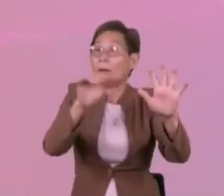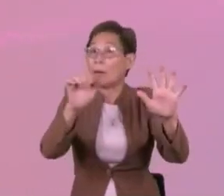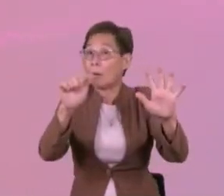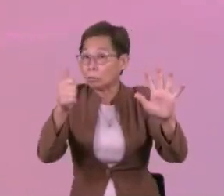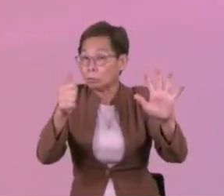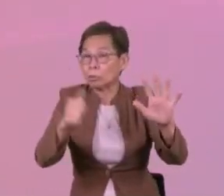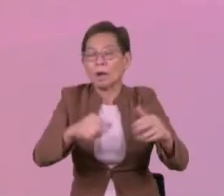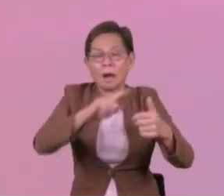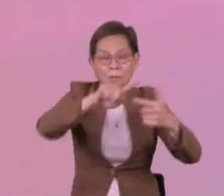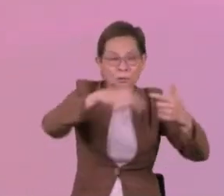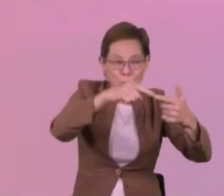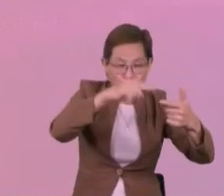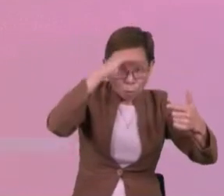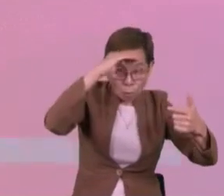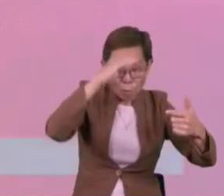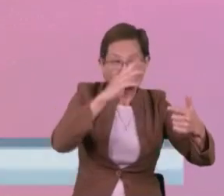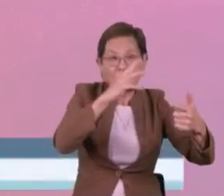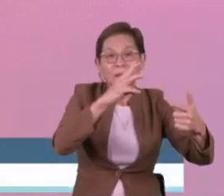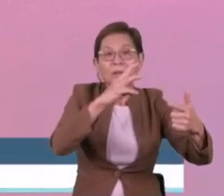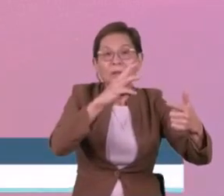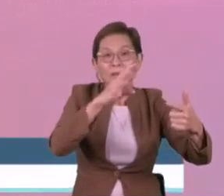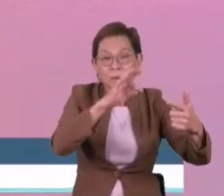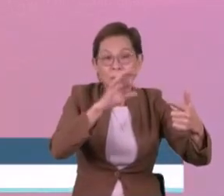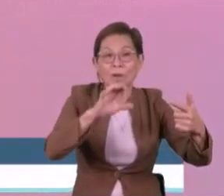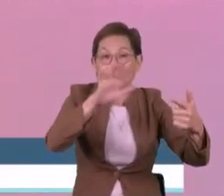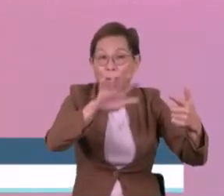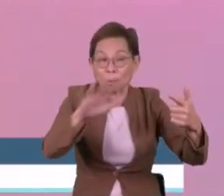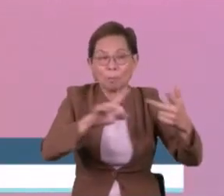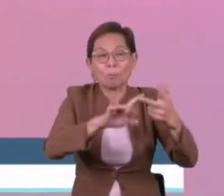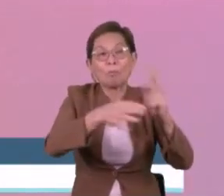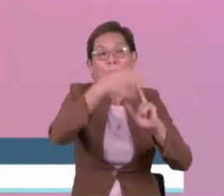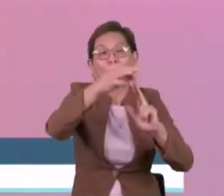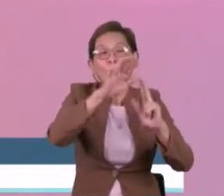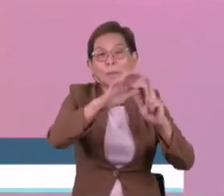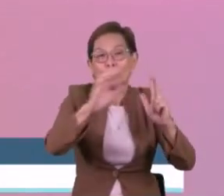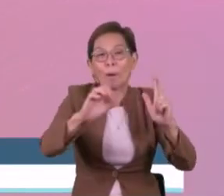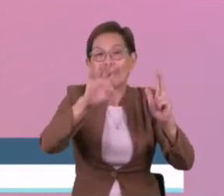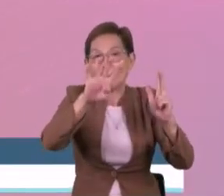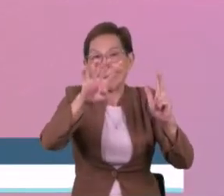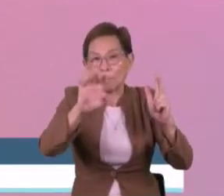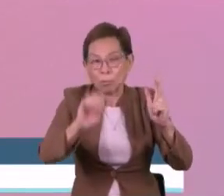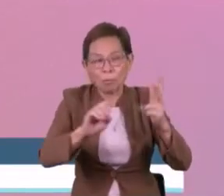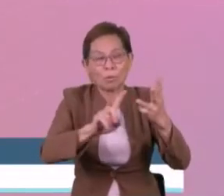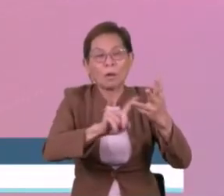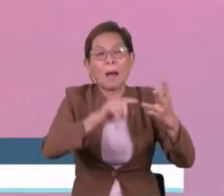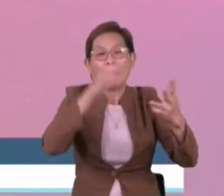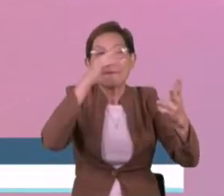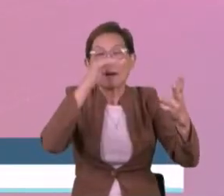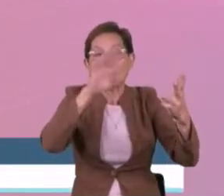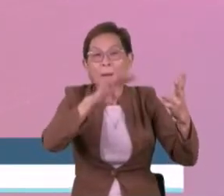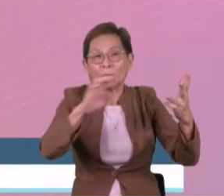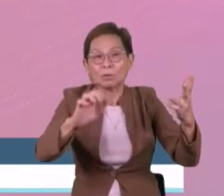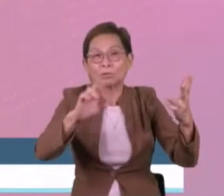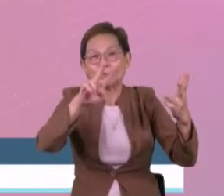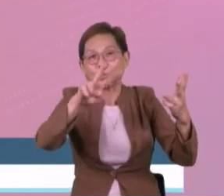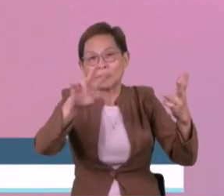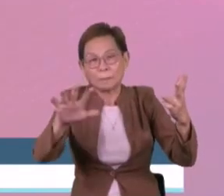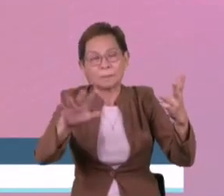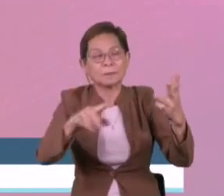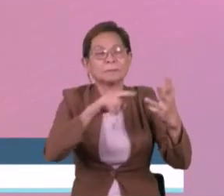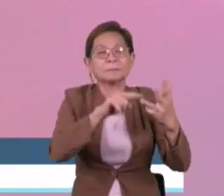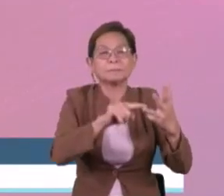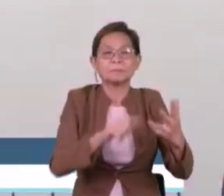Ia diikuti Johor dengan 955 aduan, Pulau Pinang 540 dan Melaka